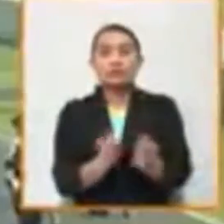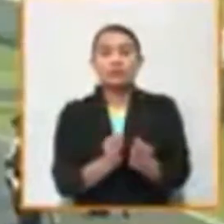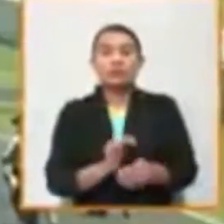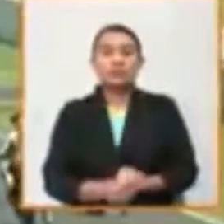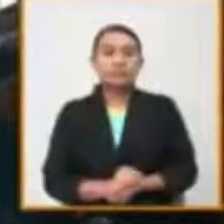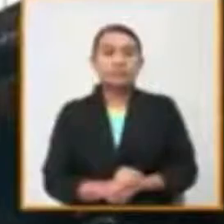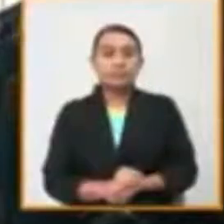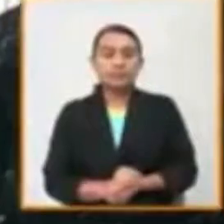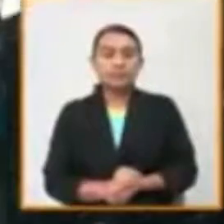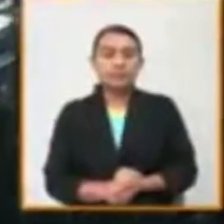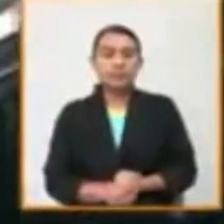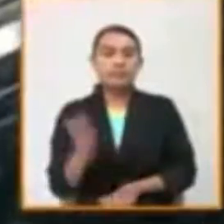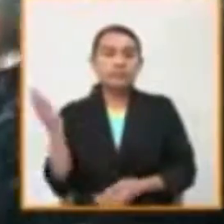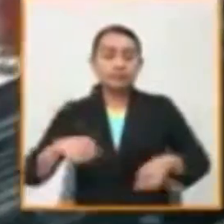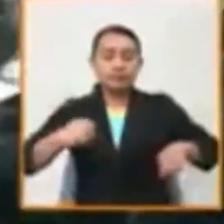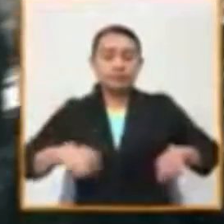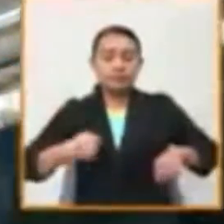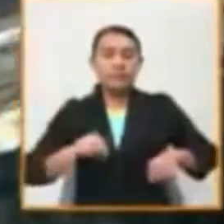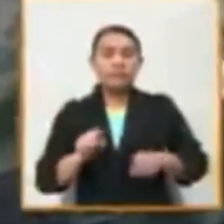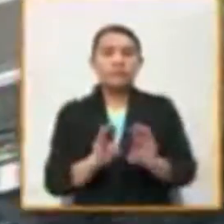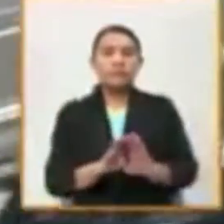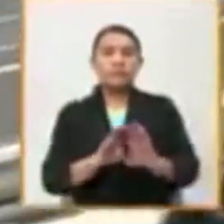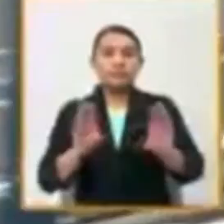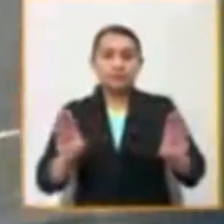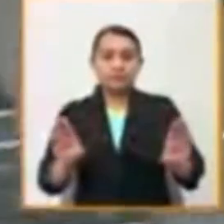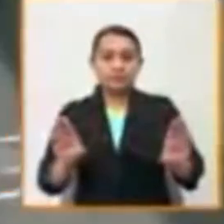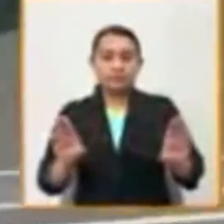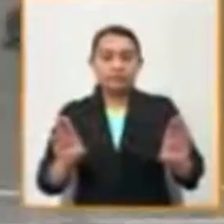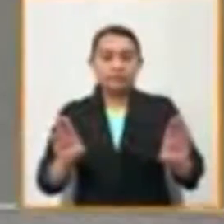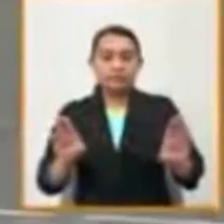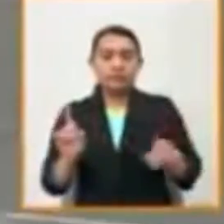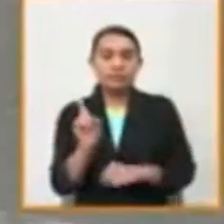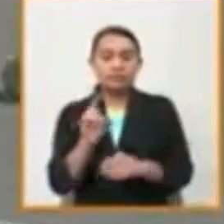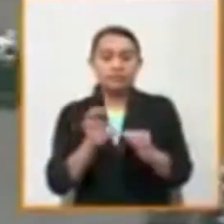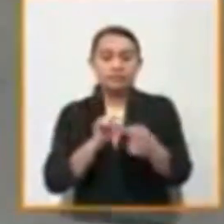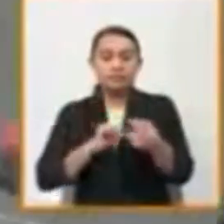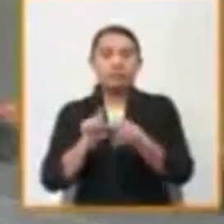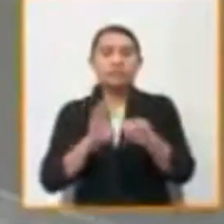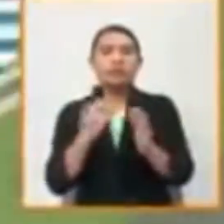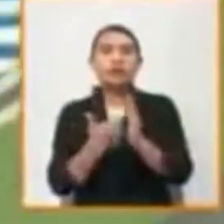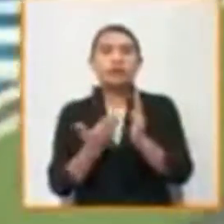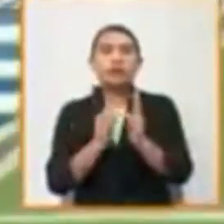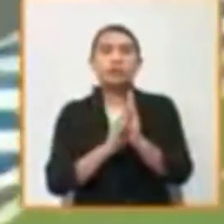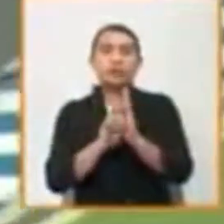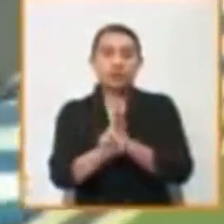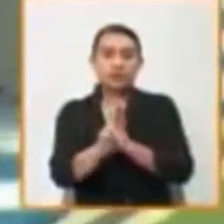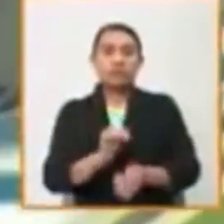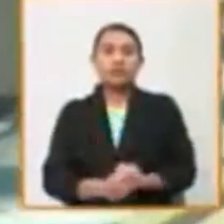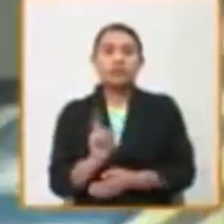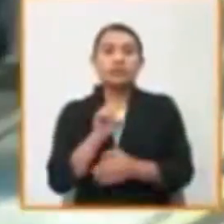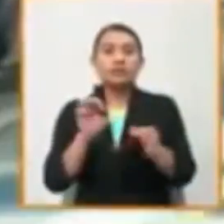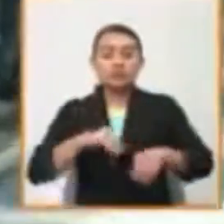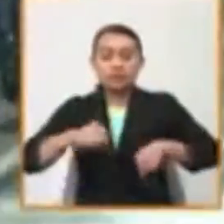ศึก BIC Superbike Championship 2015เปิดฉากอย่างยิ่งใหญ่ที่สนามช้าง International Circuit จังหวัดบุรีรัมย์